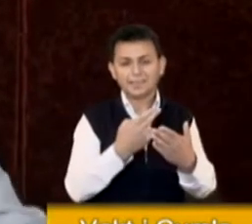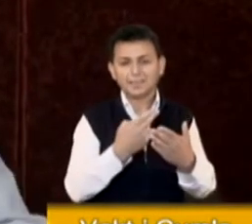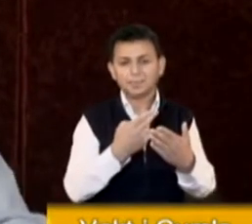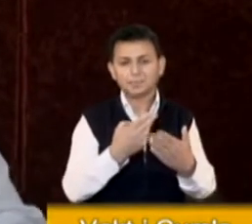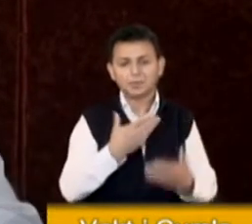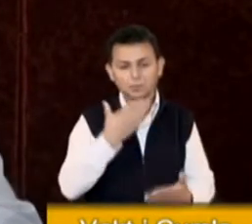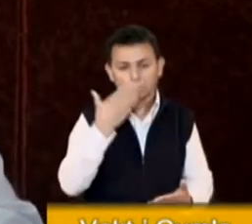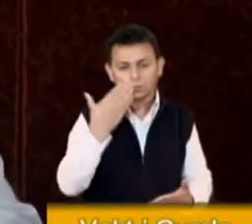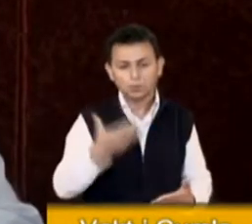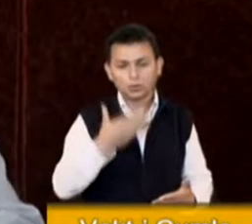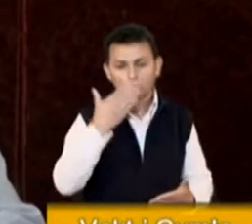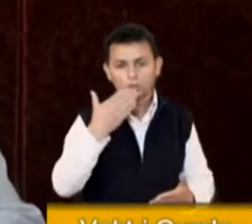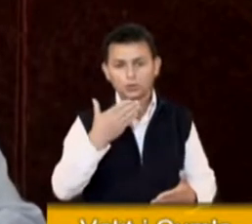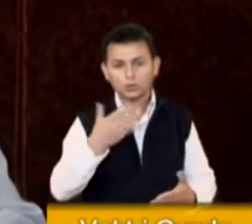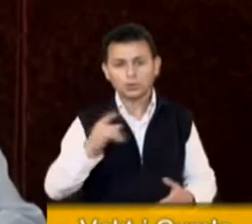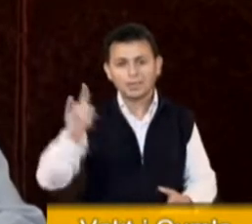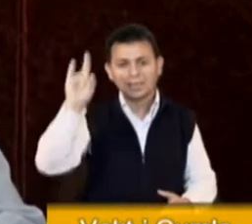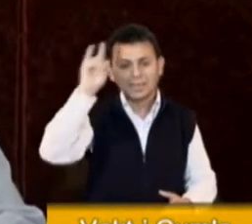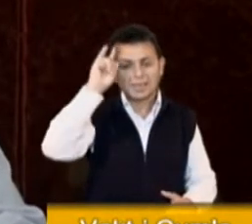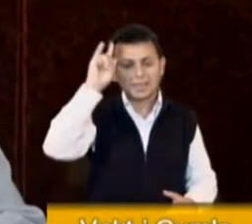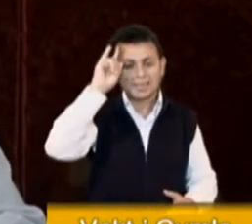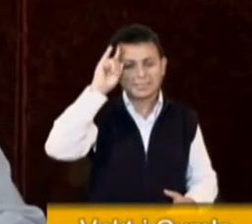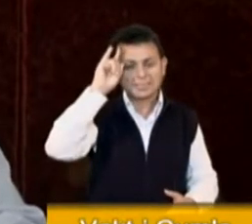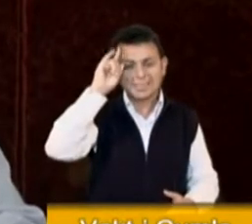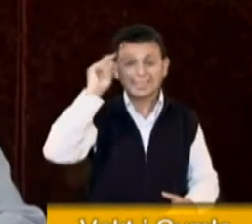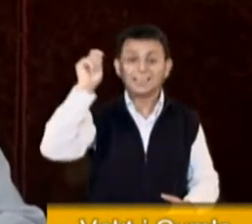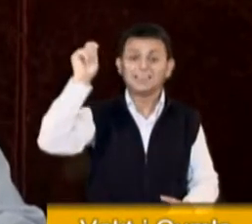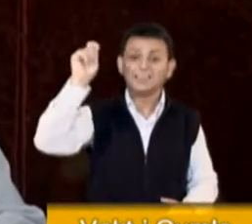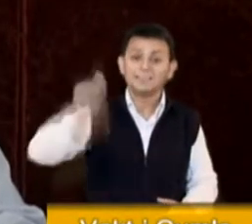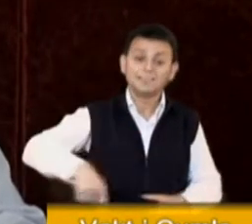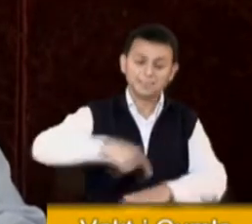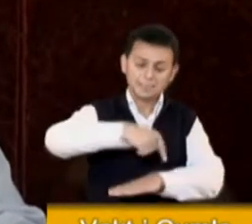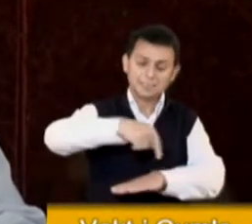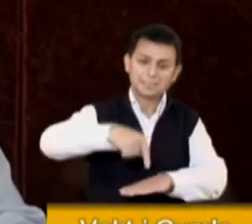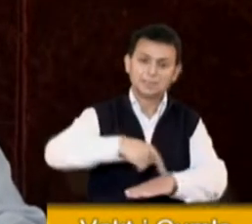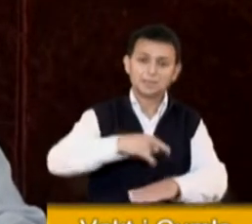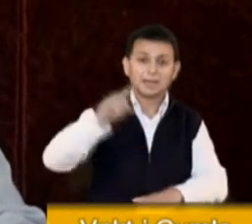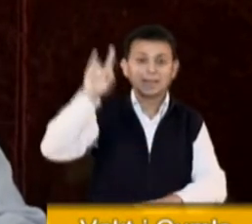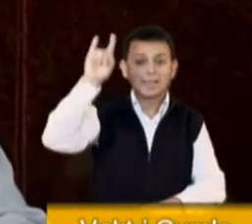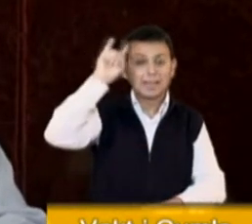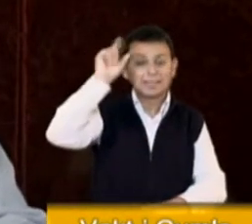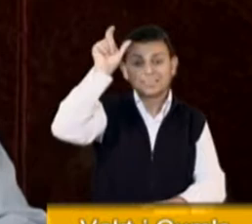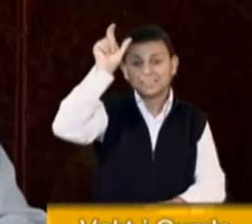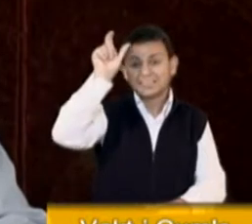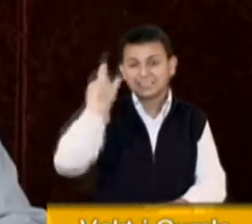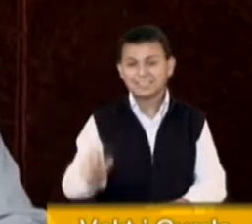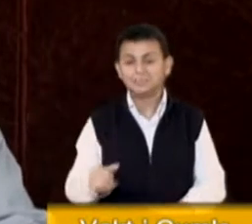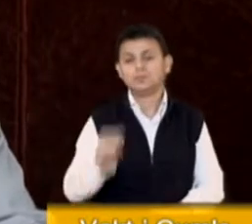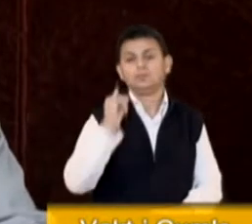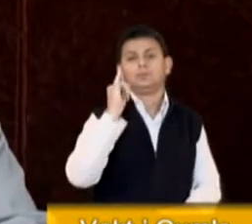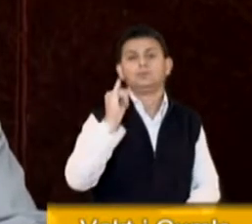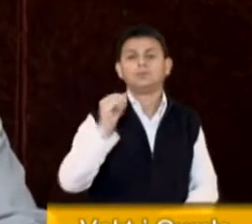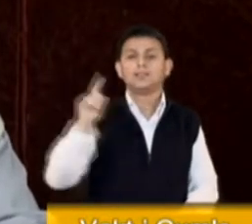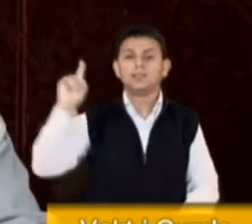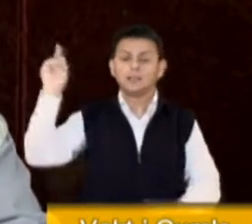haset edenin şerrinden Allahu Zülcelal'a sığınırım de diye bunu bize emrediyor.